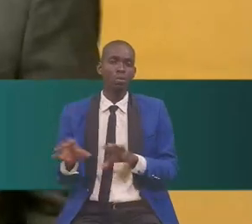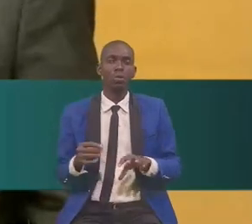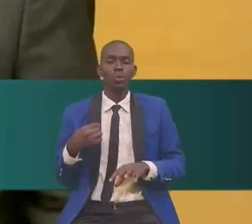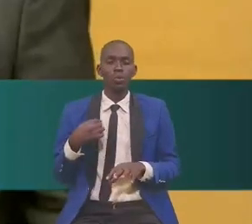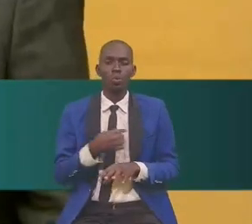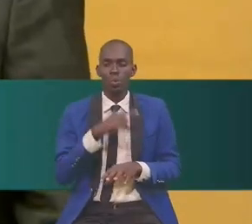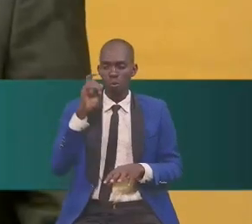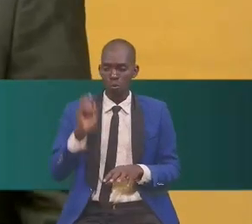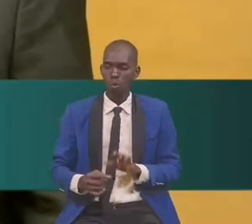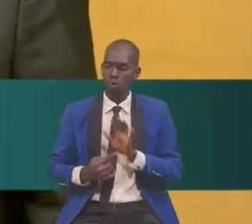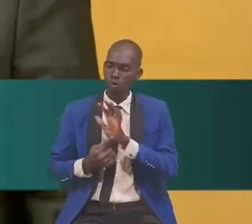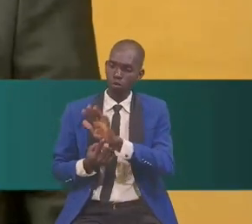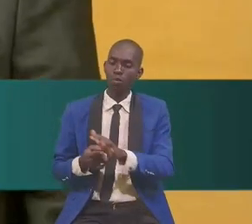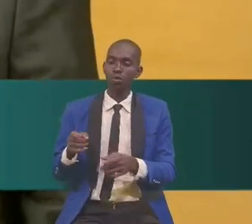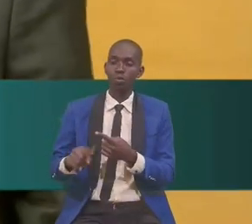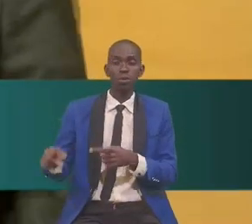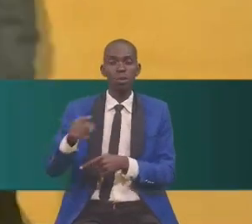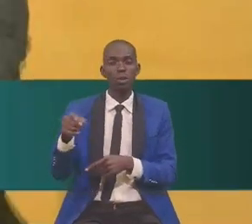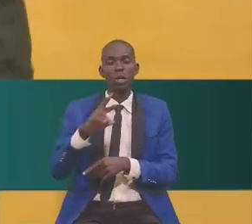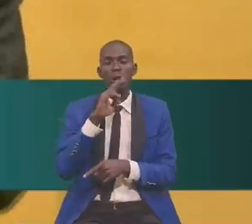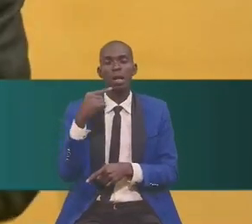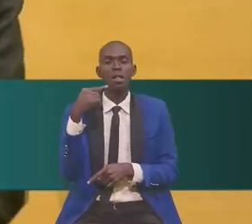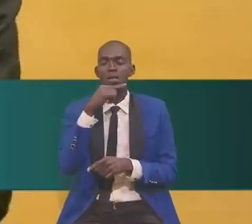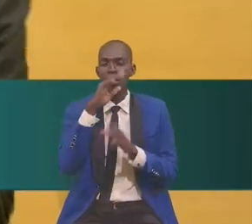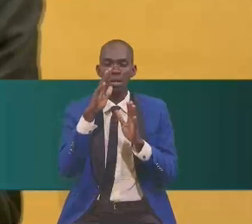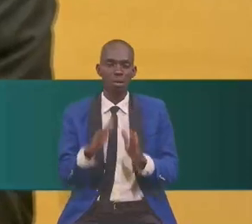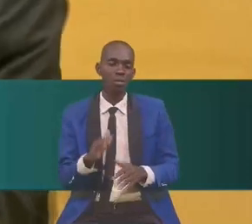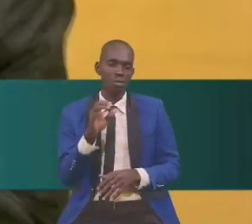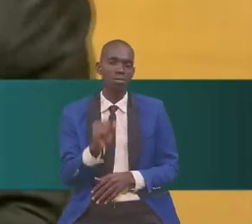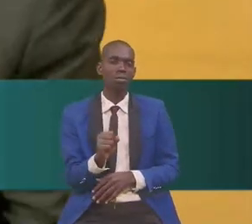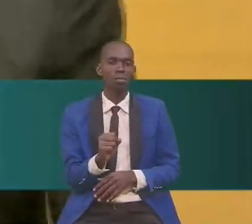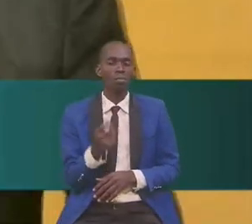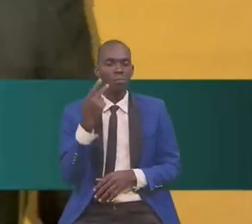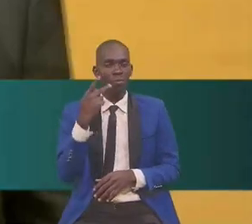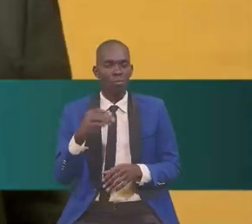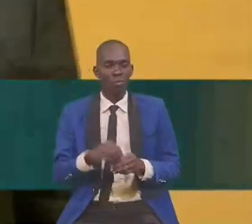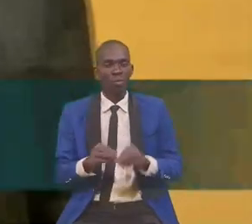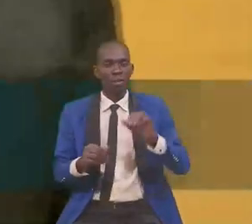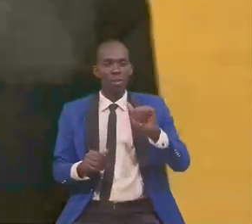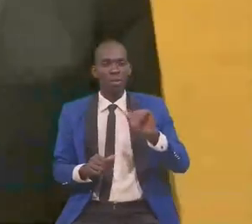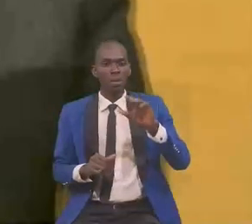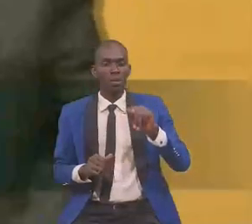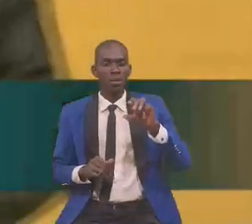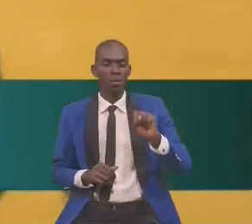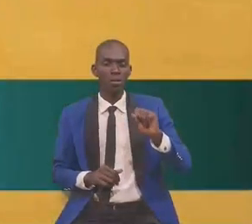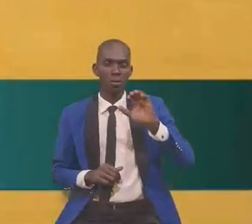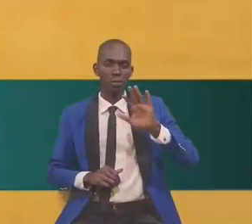qu'ils sont menteurs. Voyons Actes des Apôtres au chapitre 5. Je vous lis le